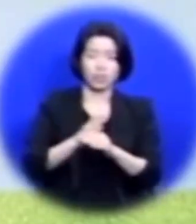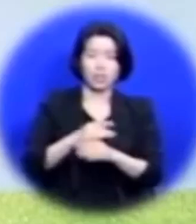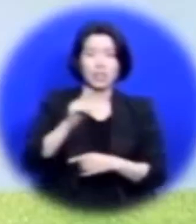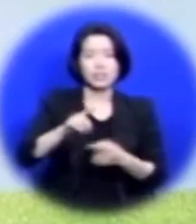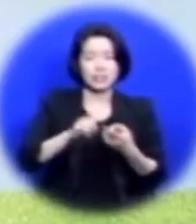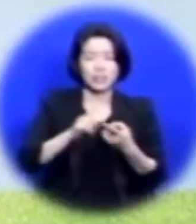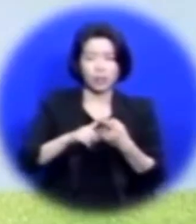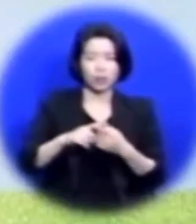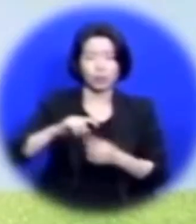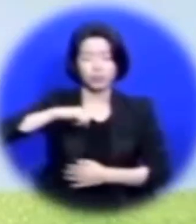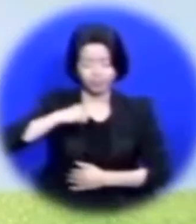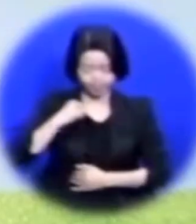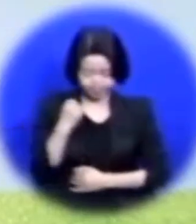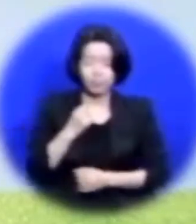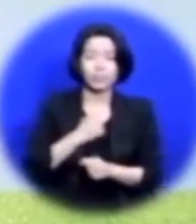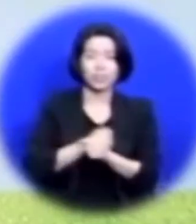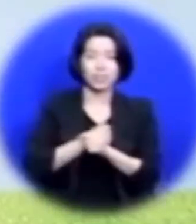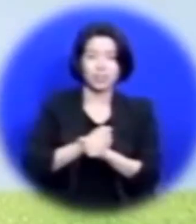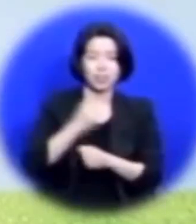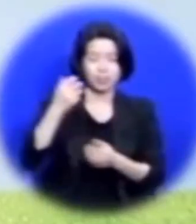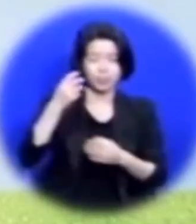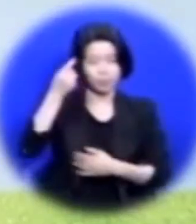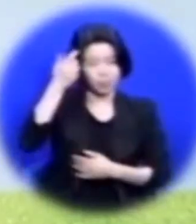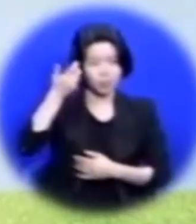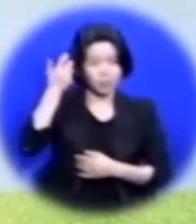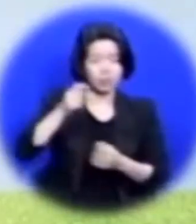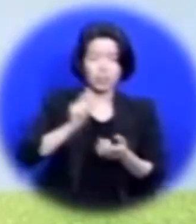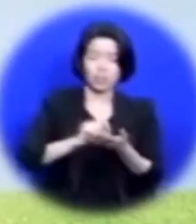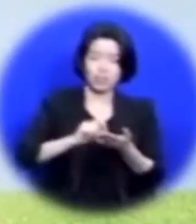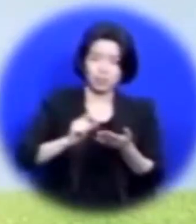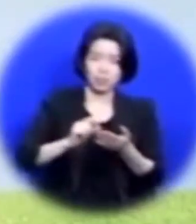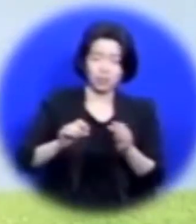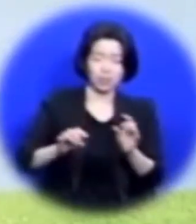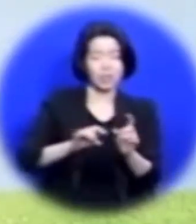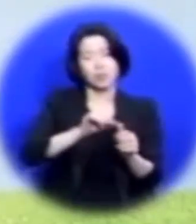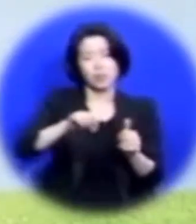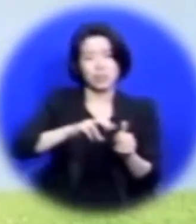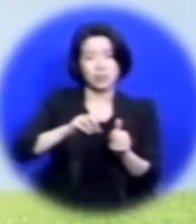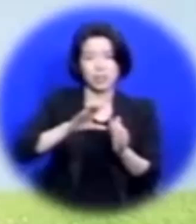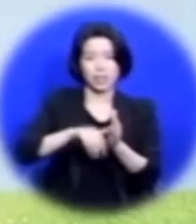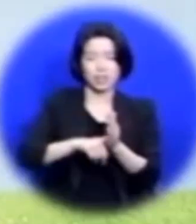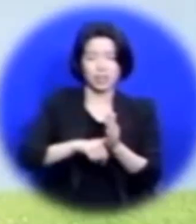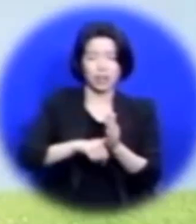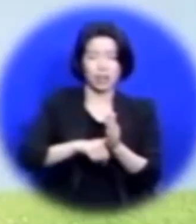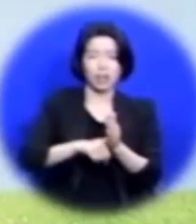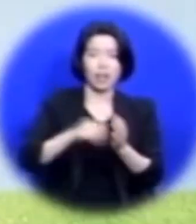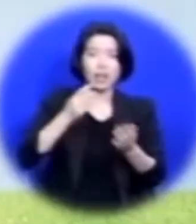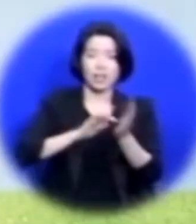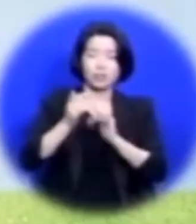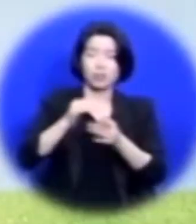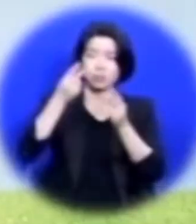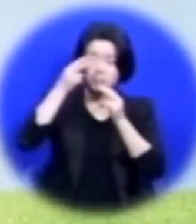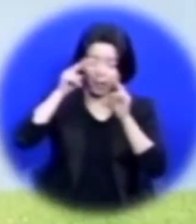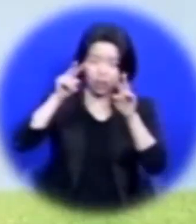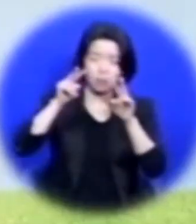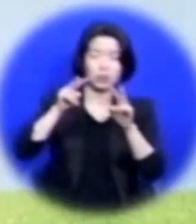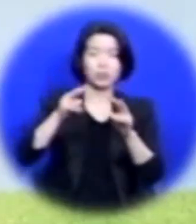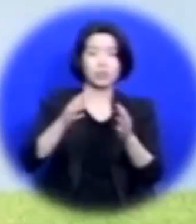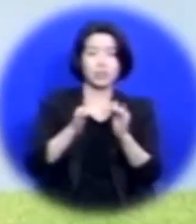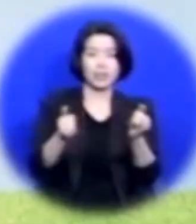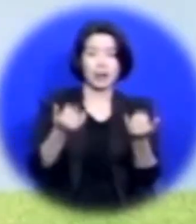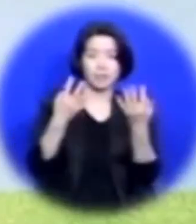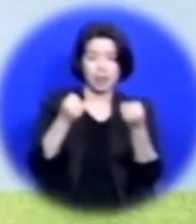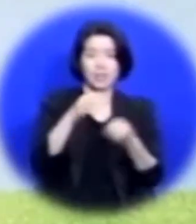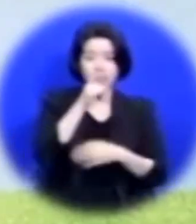그대로 순종해서 영성 일기도 쓰면서 24시간 예수님을 바라 보시고 하는 분들이 많습니다 그러나